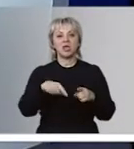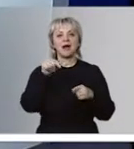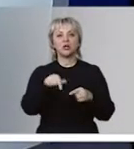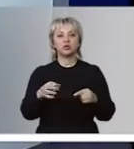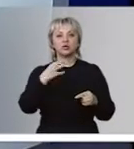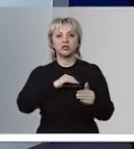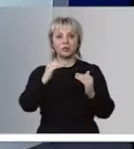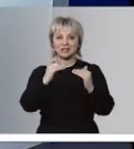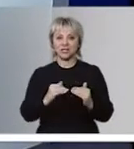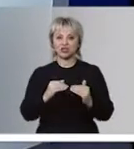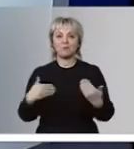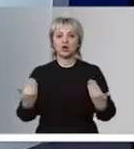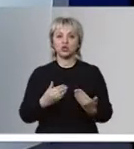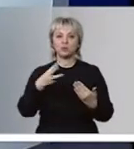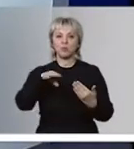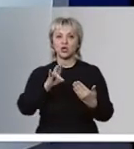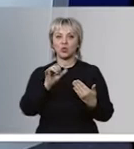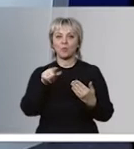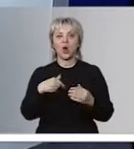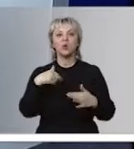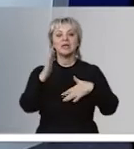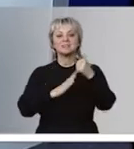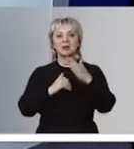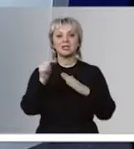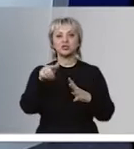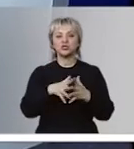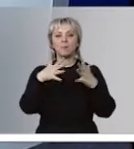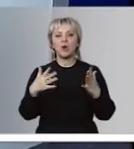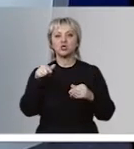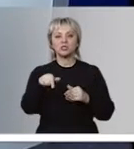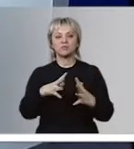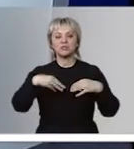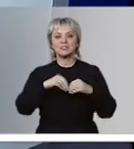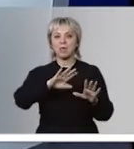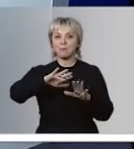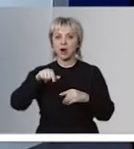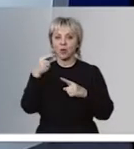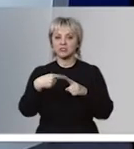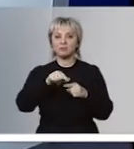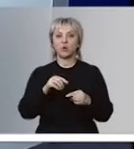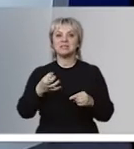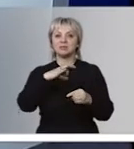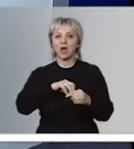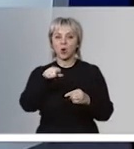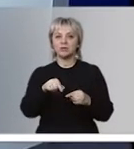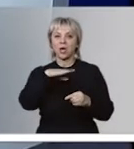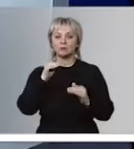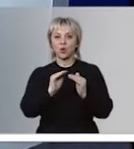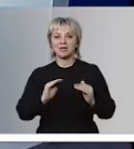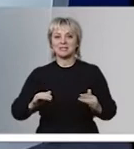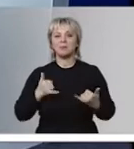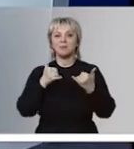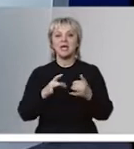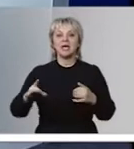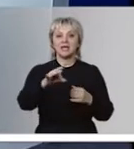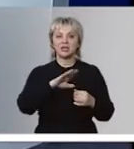которых доход ниже прожиточного минимума. У нас практически большинство семей проходят по этим доходам многодетным.